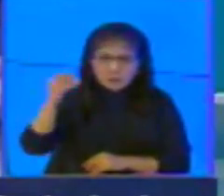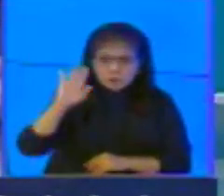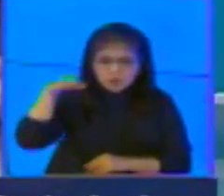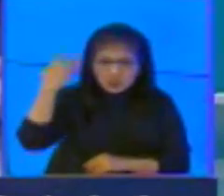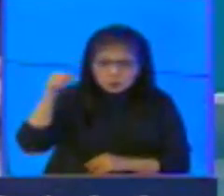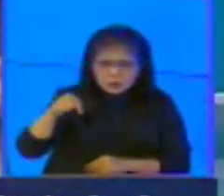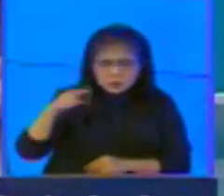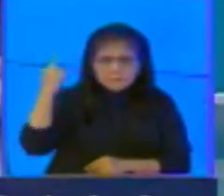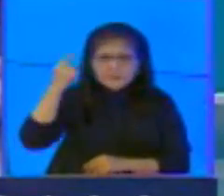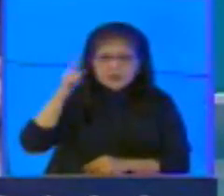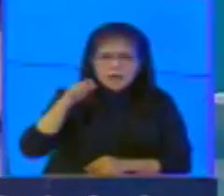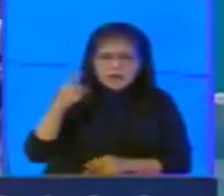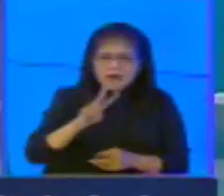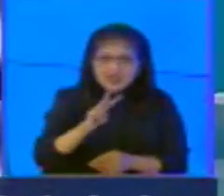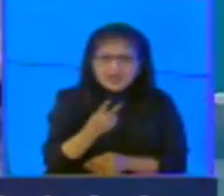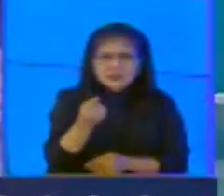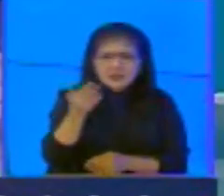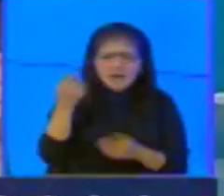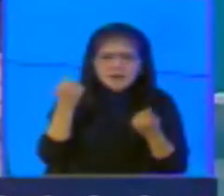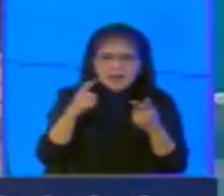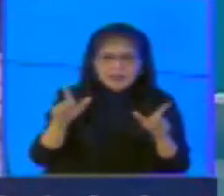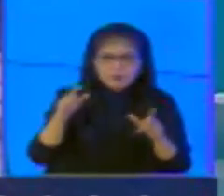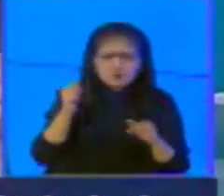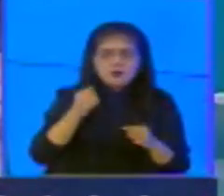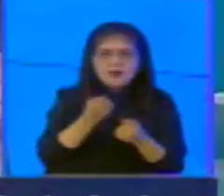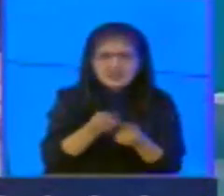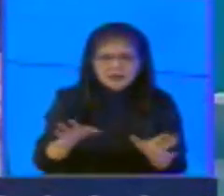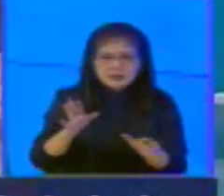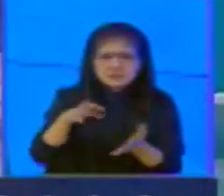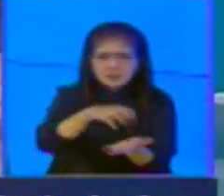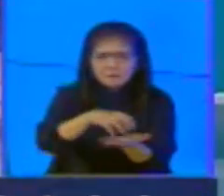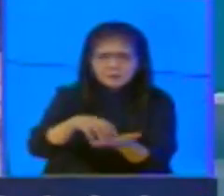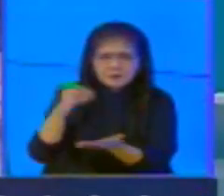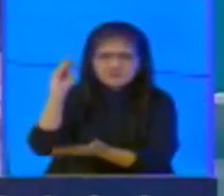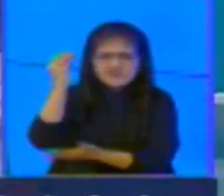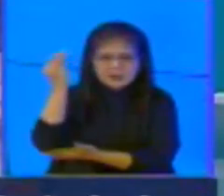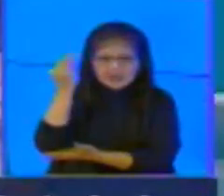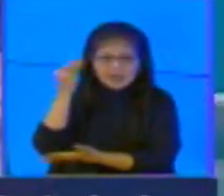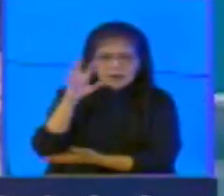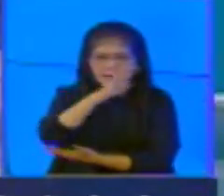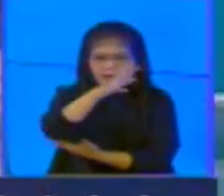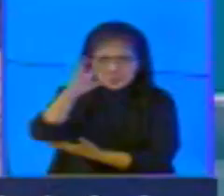ini. Pemerintah akan mengganti hari libur Lebaran dan menggratiskan tempat-tempat wisata di daerah.